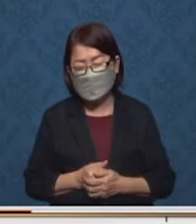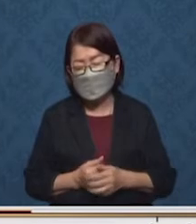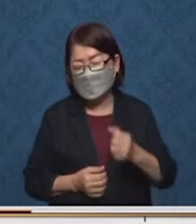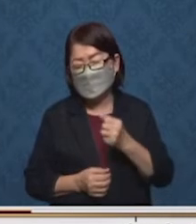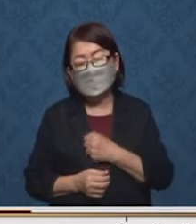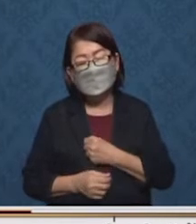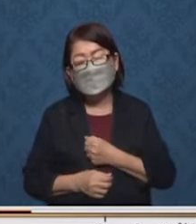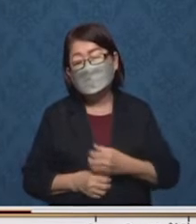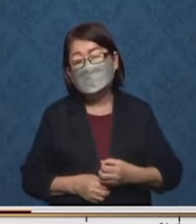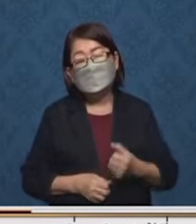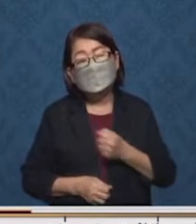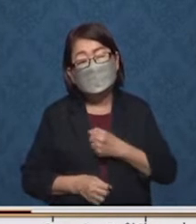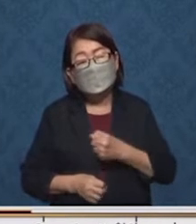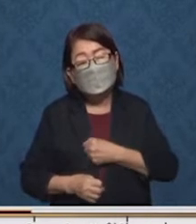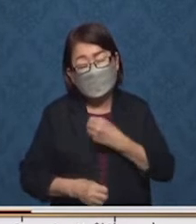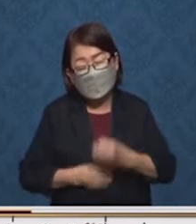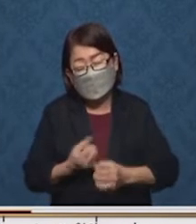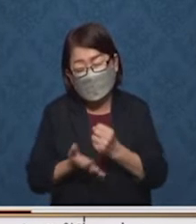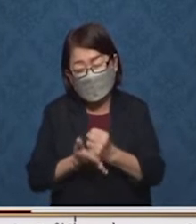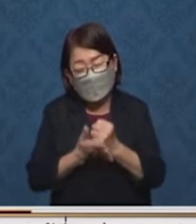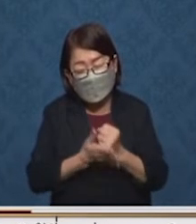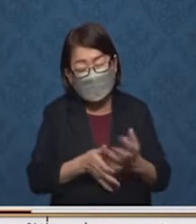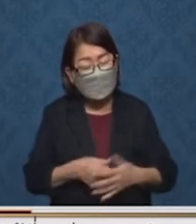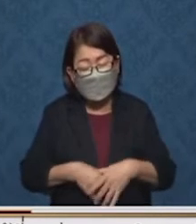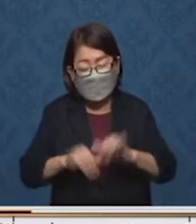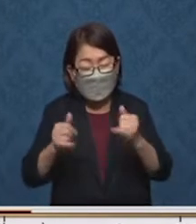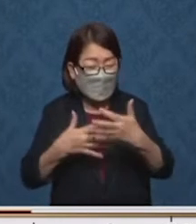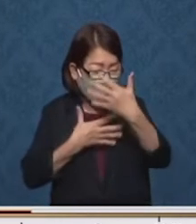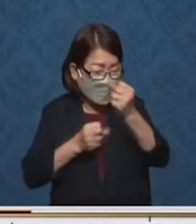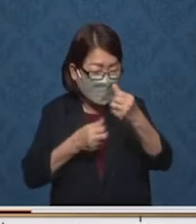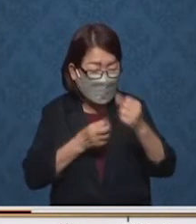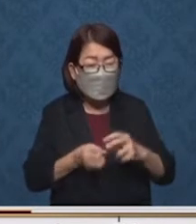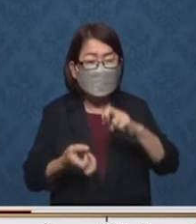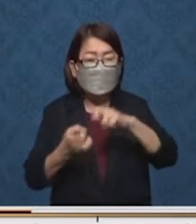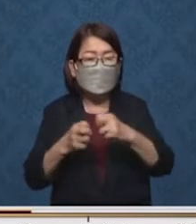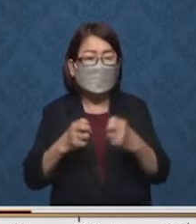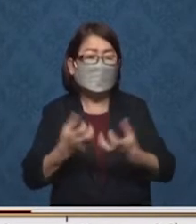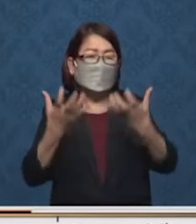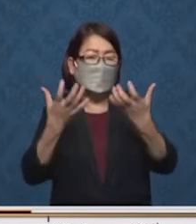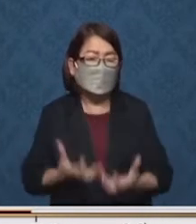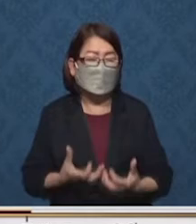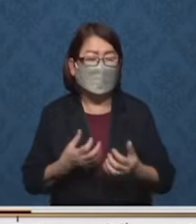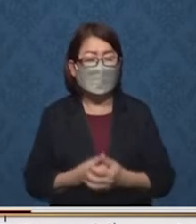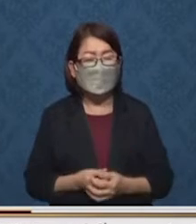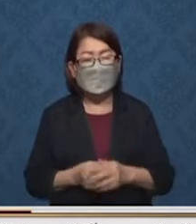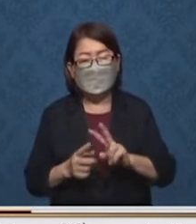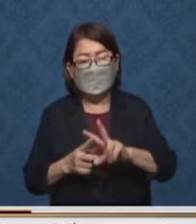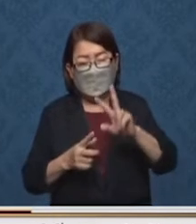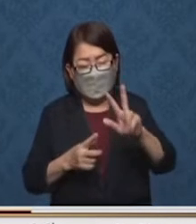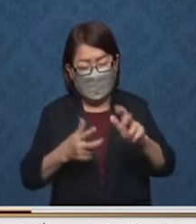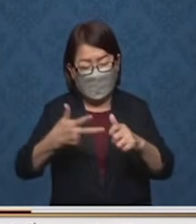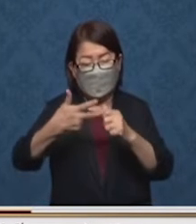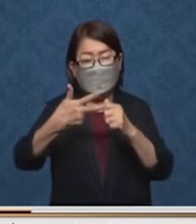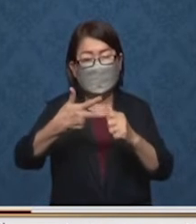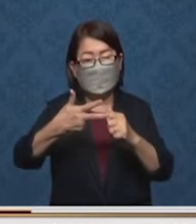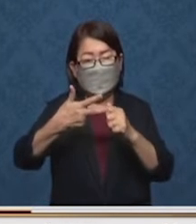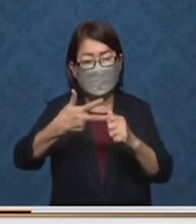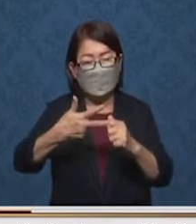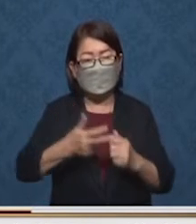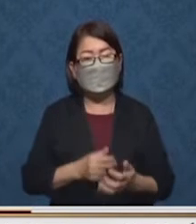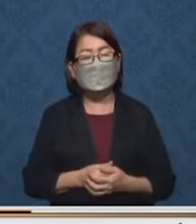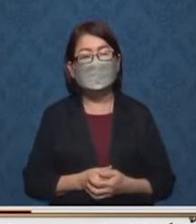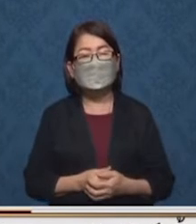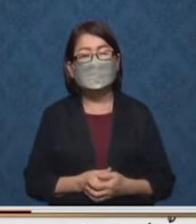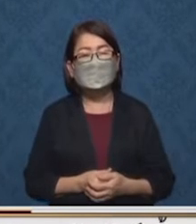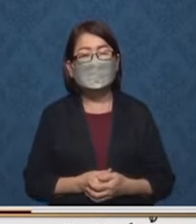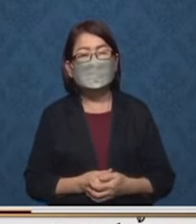หัวค่ำเพื่อนมนุษย์ความเสียหายเกิดขึ้นอย่างไรแรงเรื่องที่ 3ท่านครับที่ทำให้